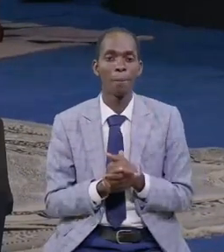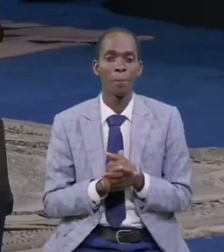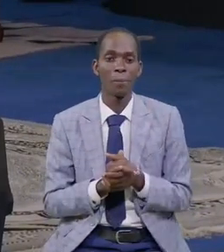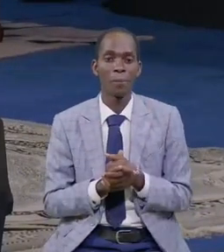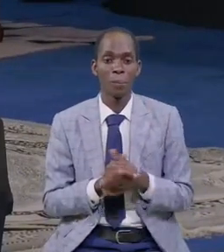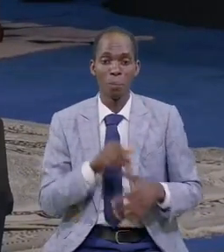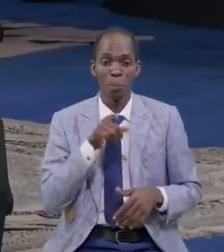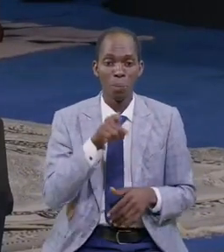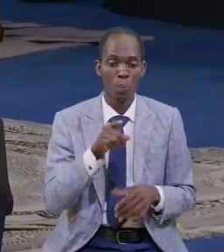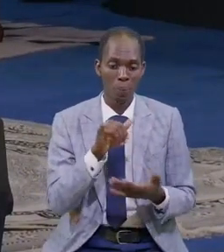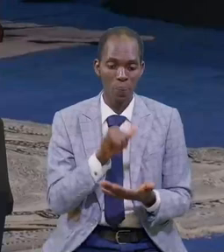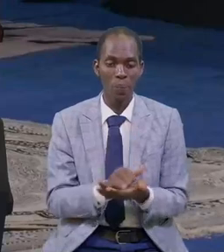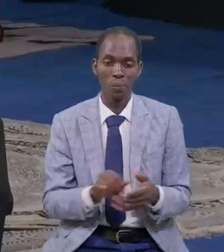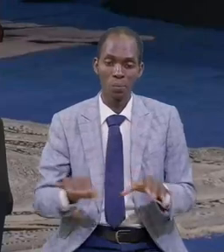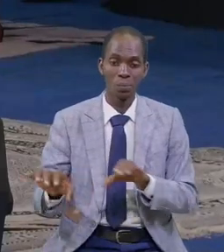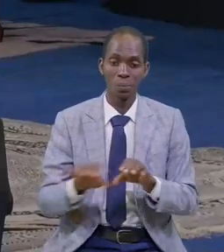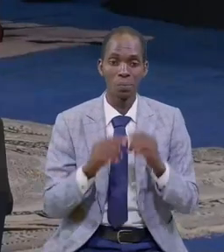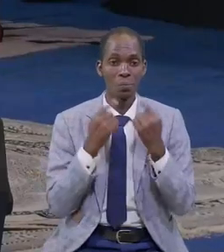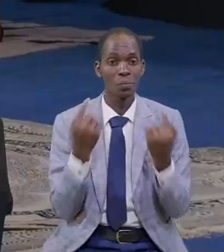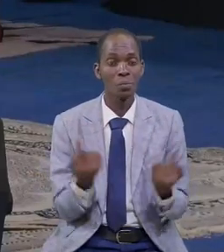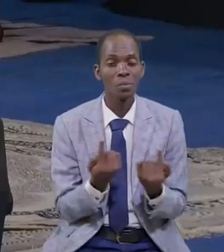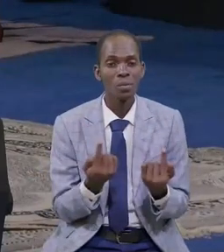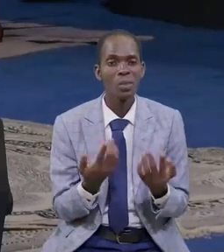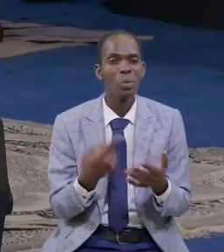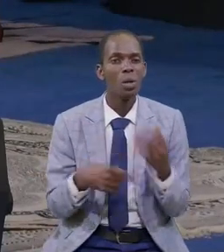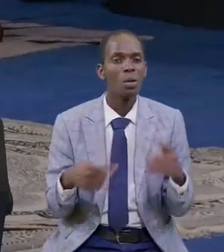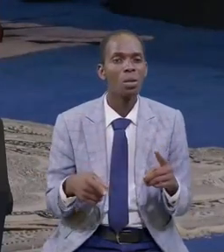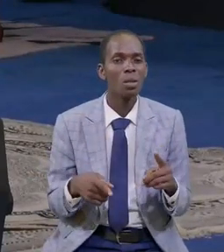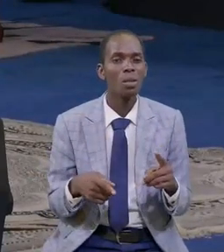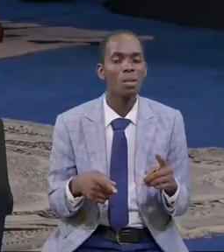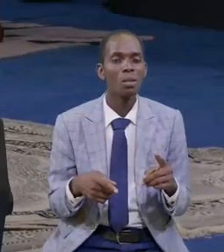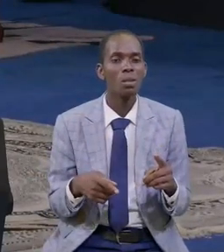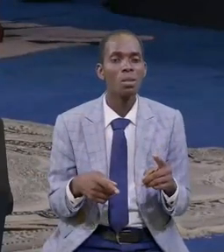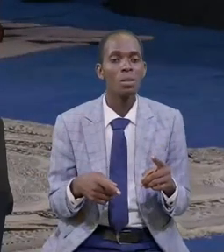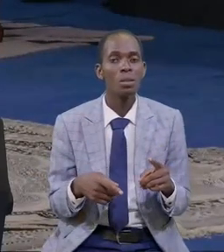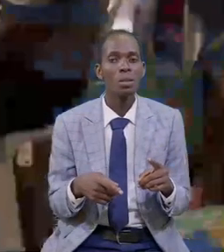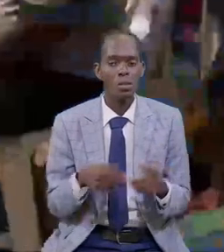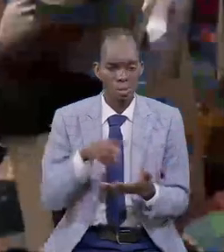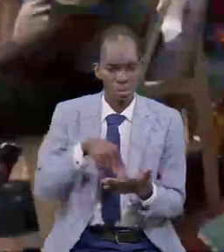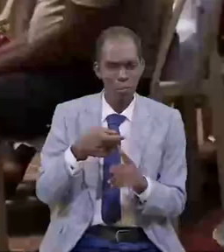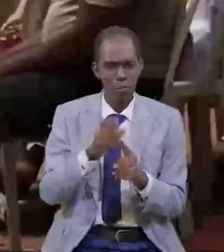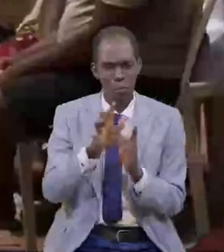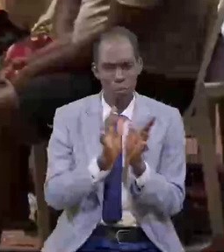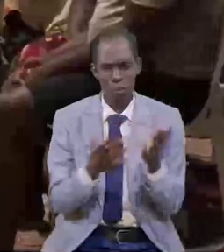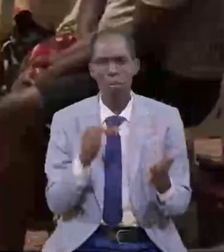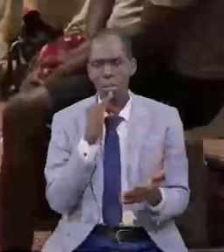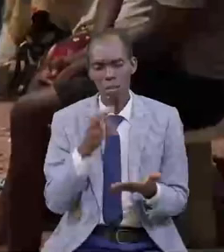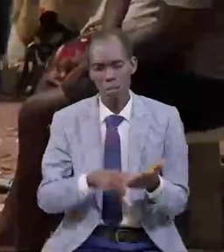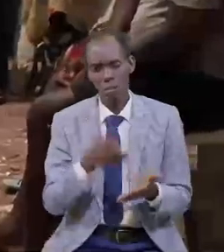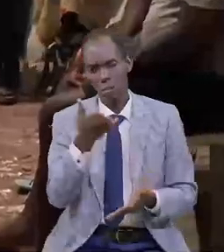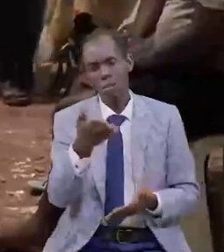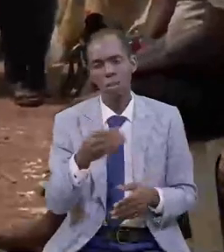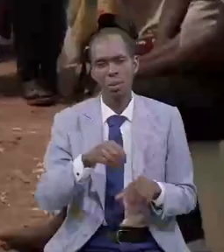celui qui pêche dites-le- mooi lisez-le dans votre